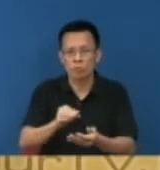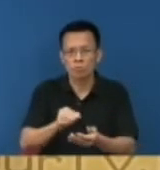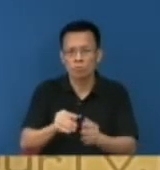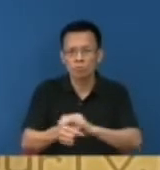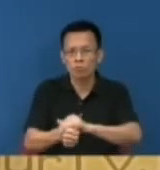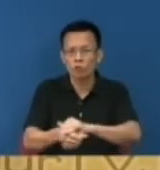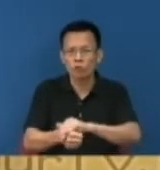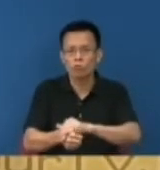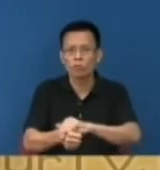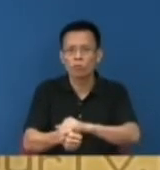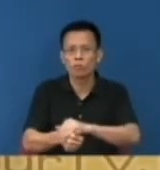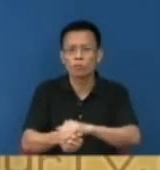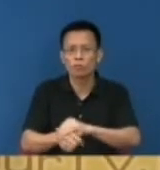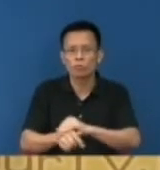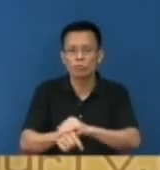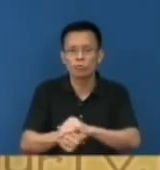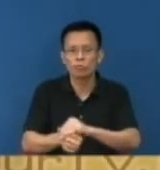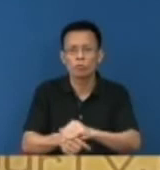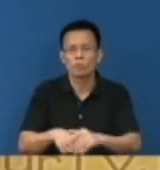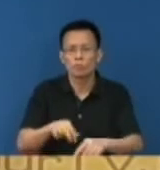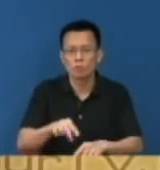分別，係嘛？我哋討翻佢